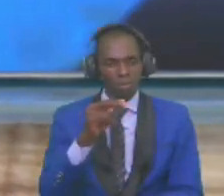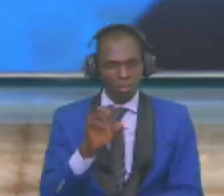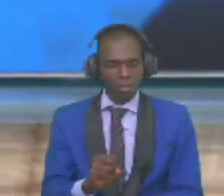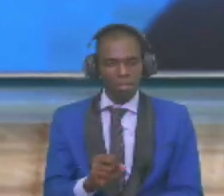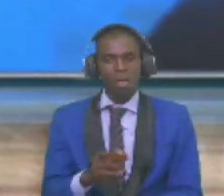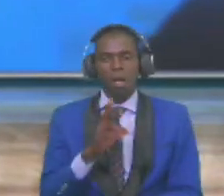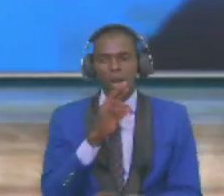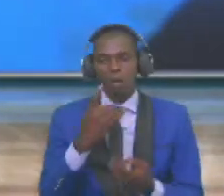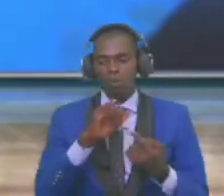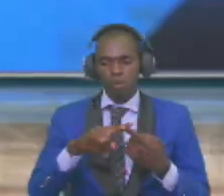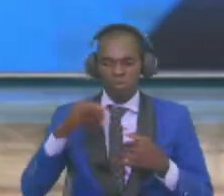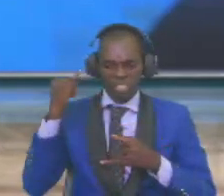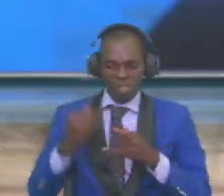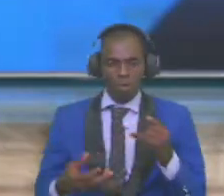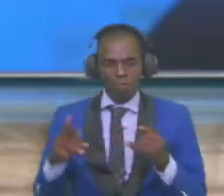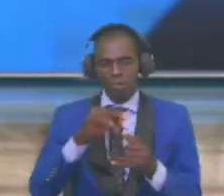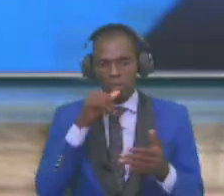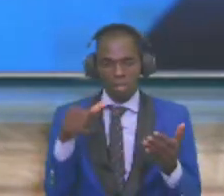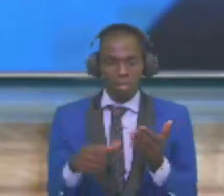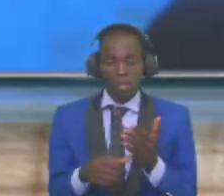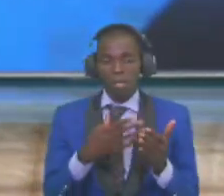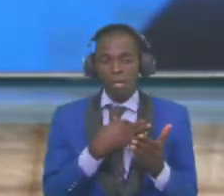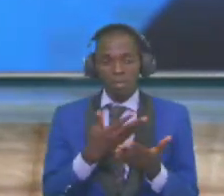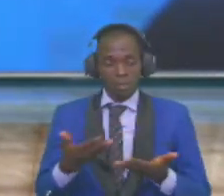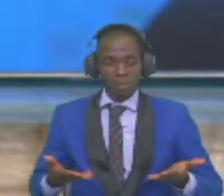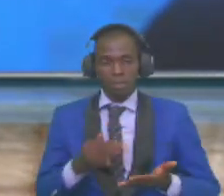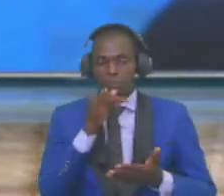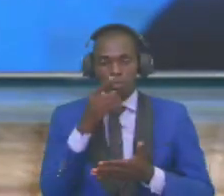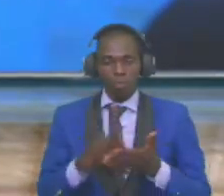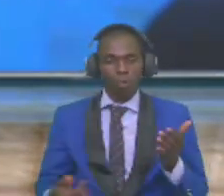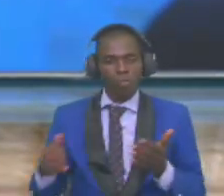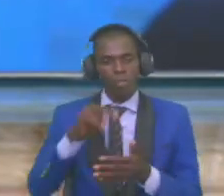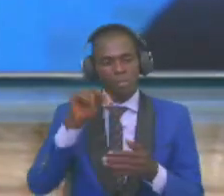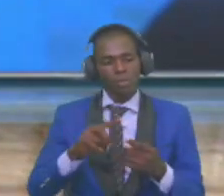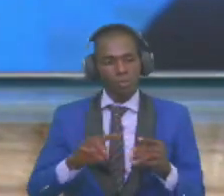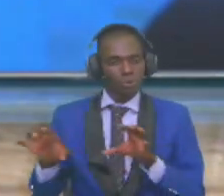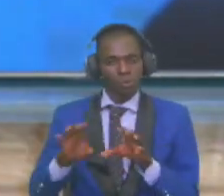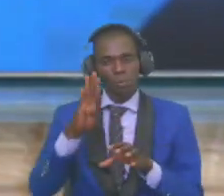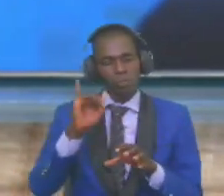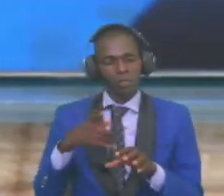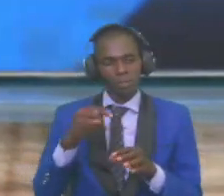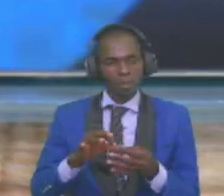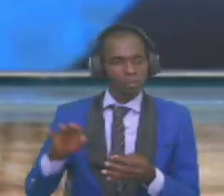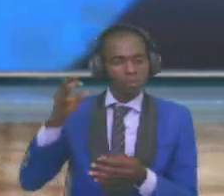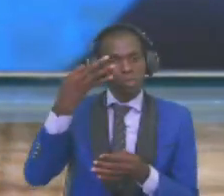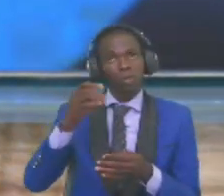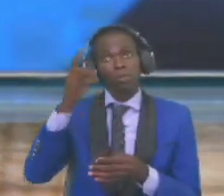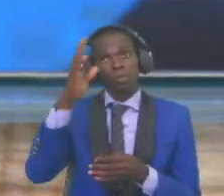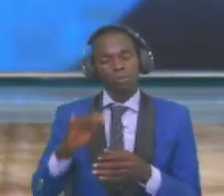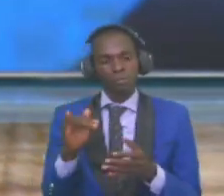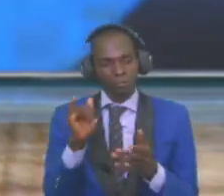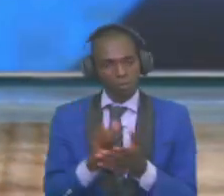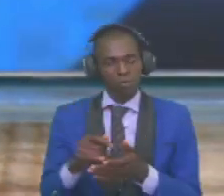nous tendons vers la fin de de l'épître voici ce que de le faire par l'esm de tueur